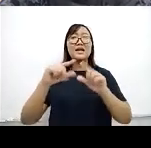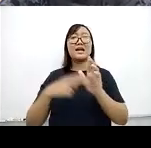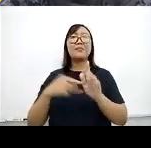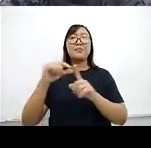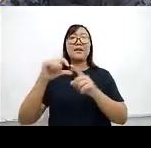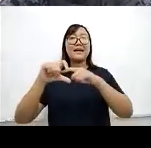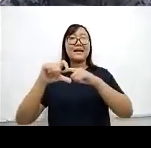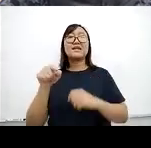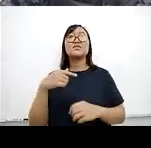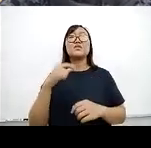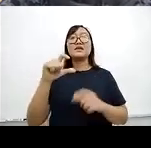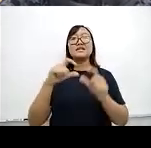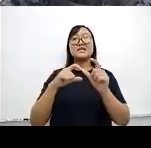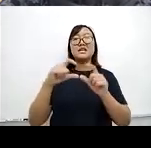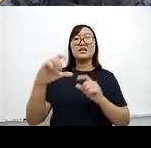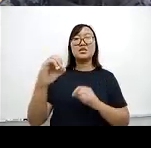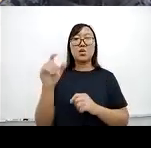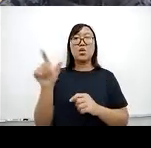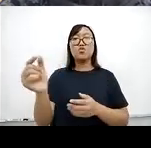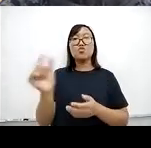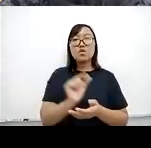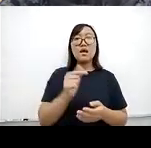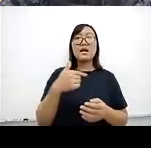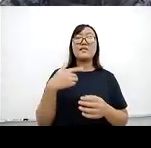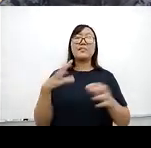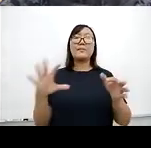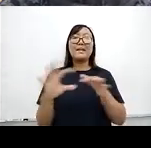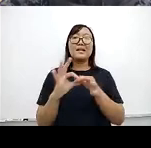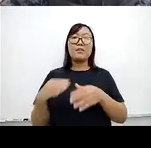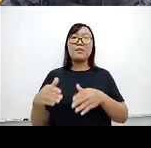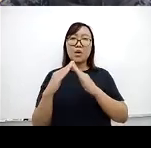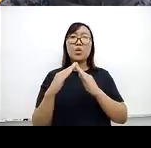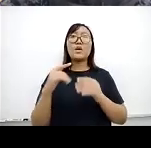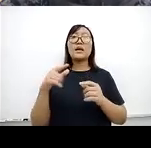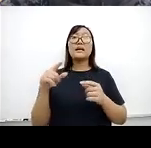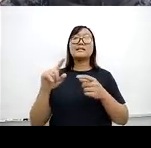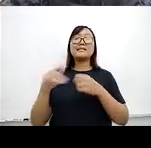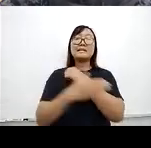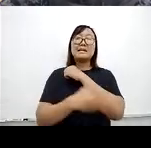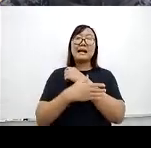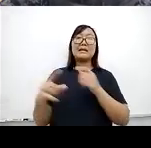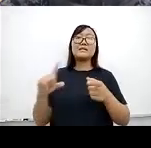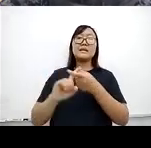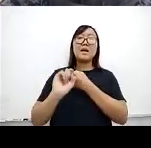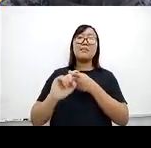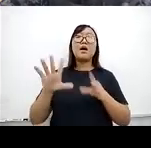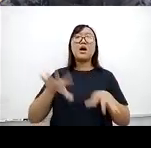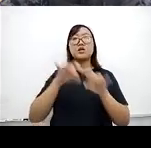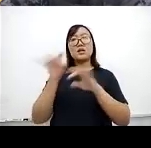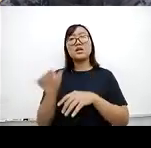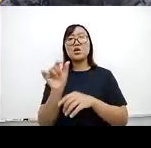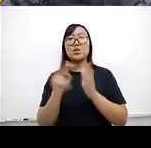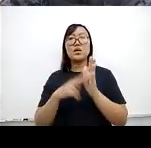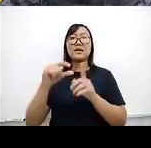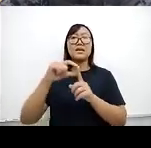CEO kemudian memegang jari Mitra pembangunan negara-negara sahabat masuk sekali ya kemudian lilin dive abis Jane dan lain-lain